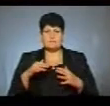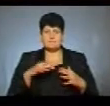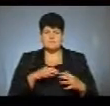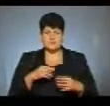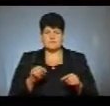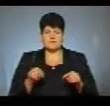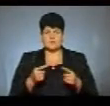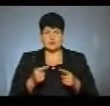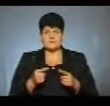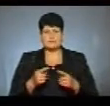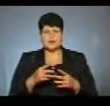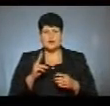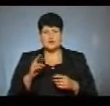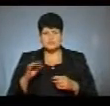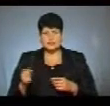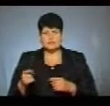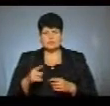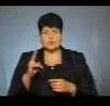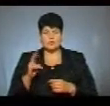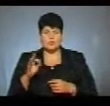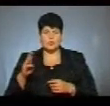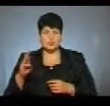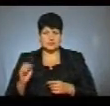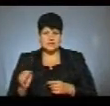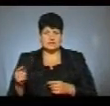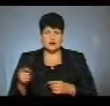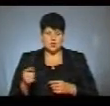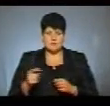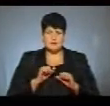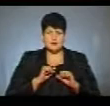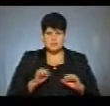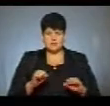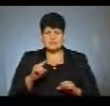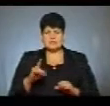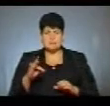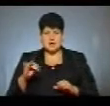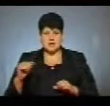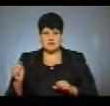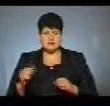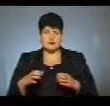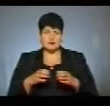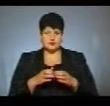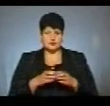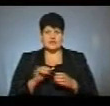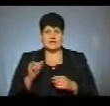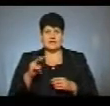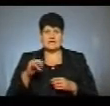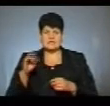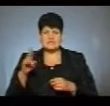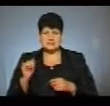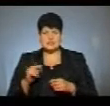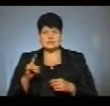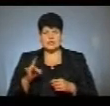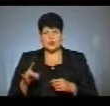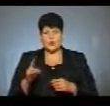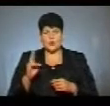козаки Тернопільського Коша, клуби історичної реконструкції з Тернополя «Патріот» і Збаразький гарнізон і ліцеїсти Збаразького військового коледжу.